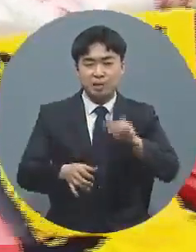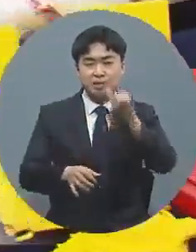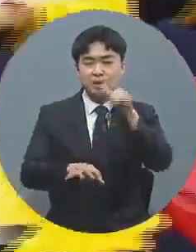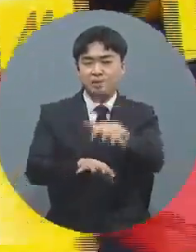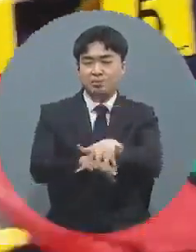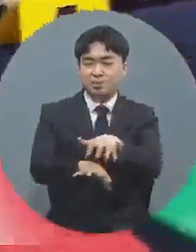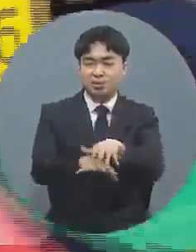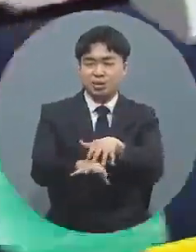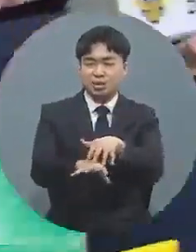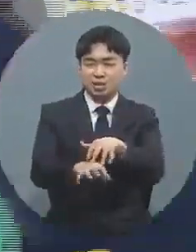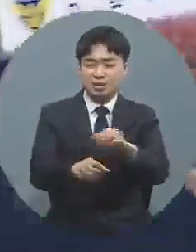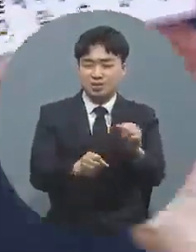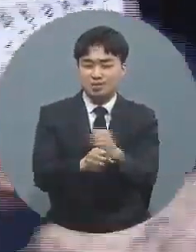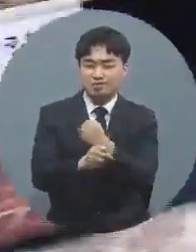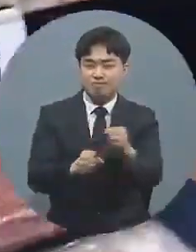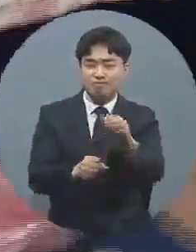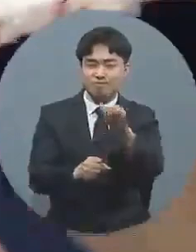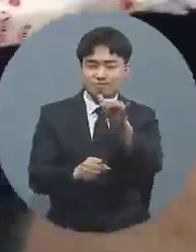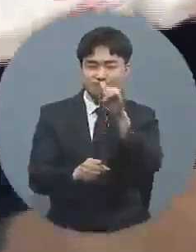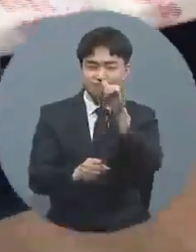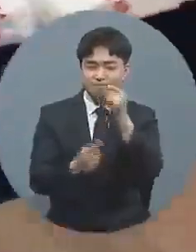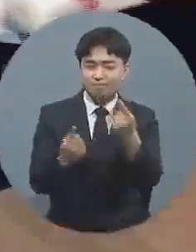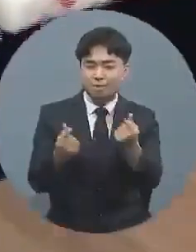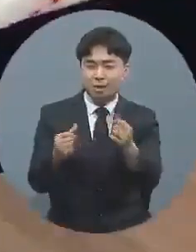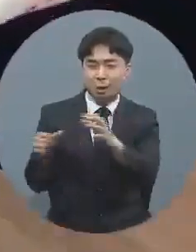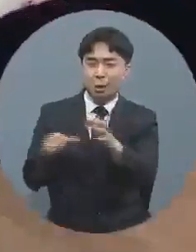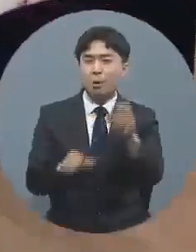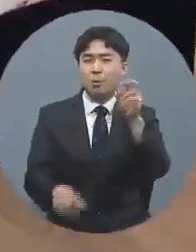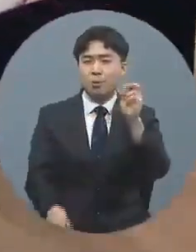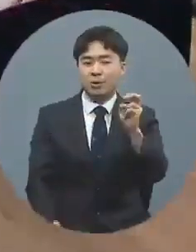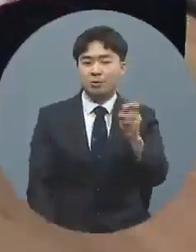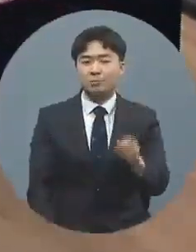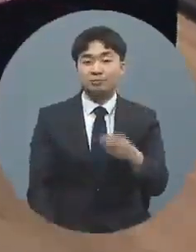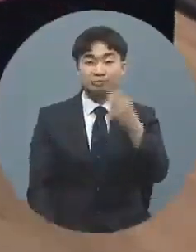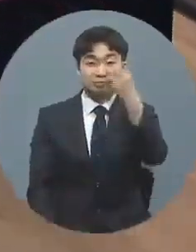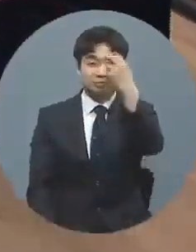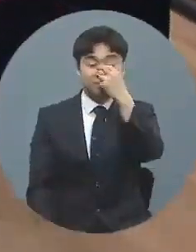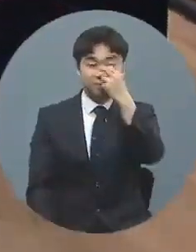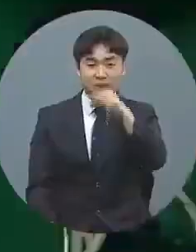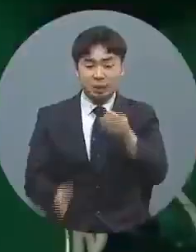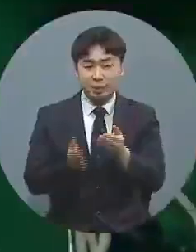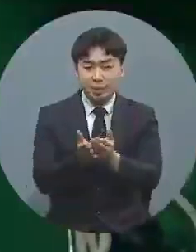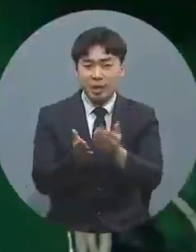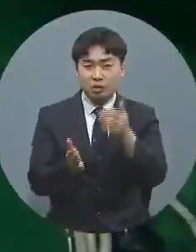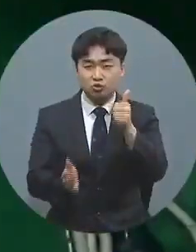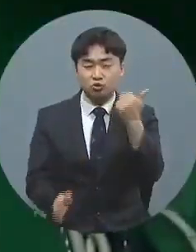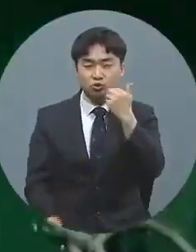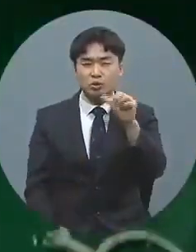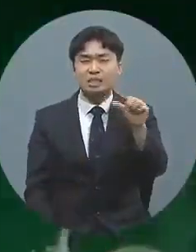대상으로 비슷한 수법의 범죄를 노린 것으로 추정됩니다. 검찰은 싱가포르 국적의 이 선박에